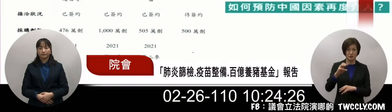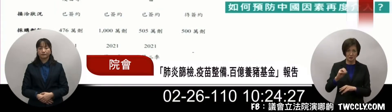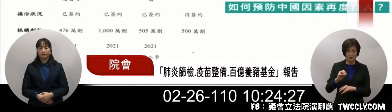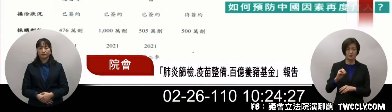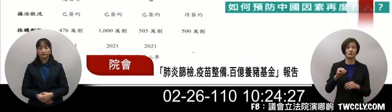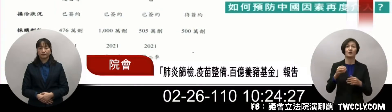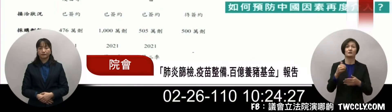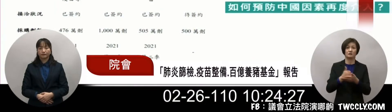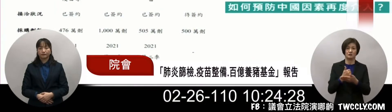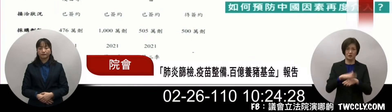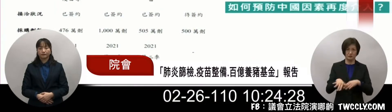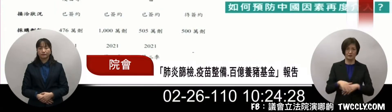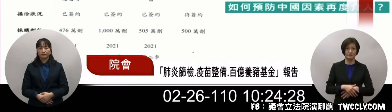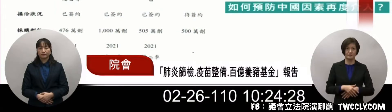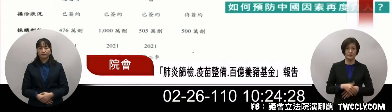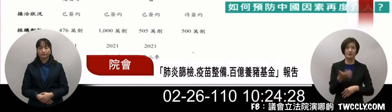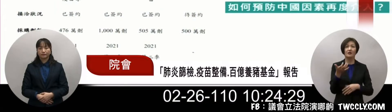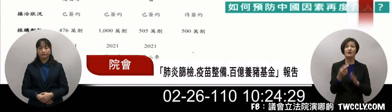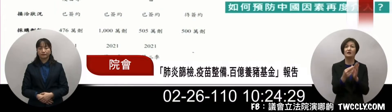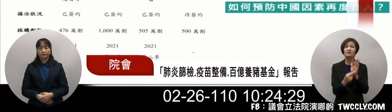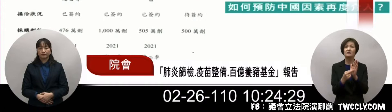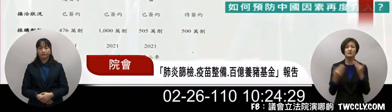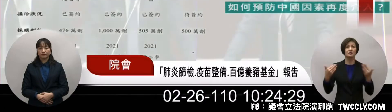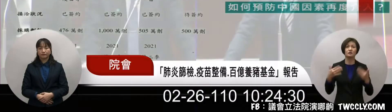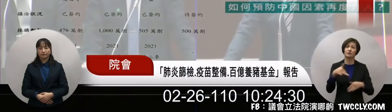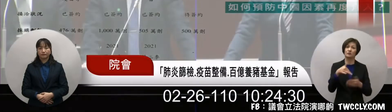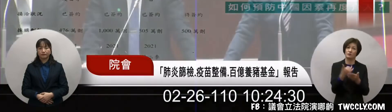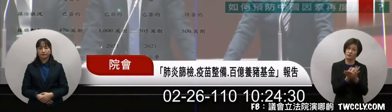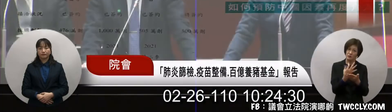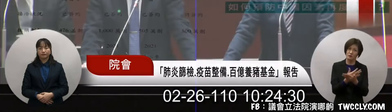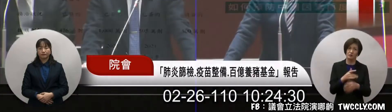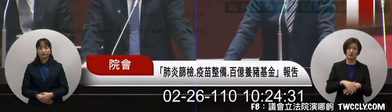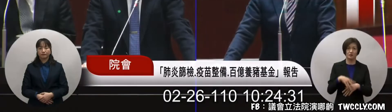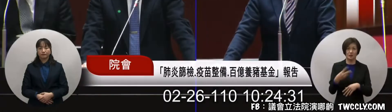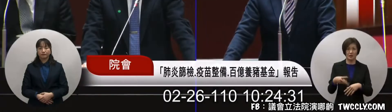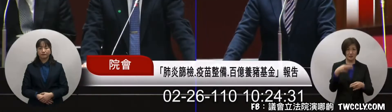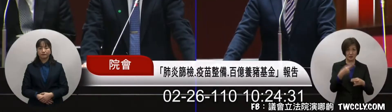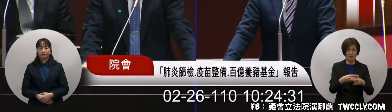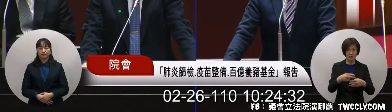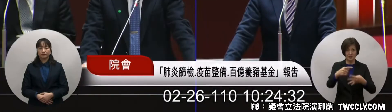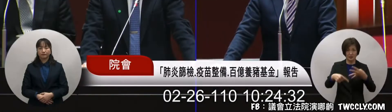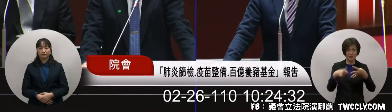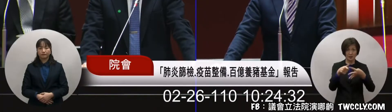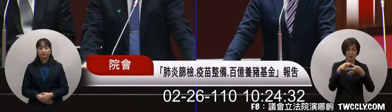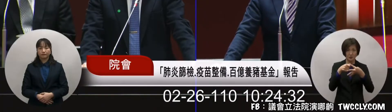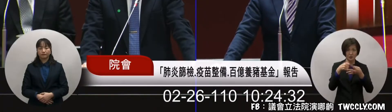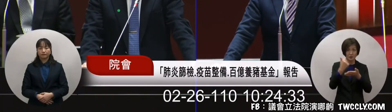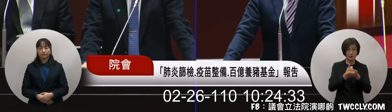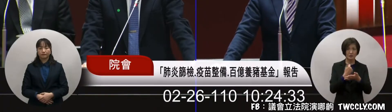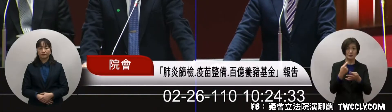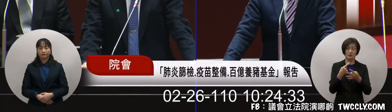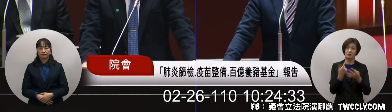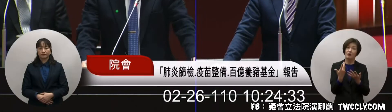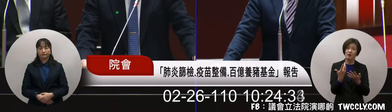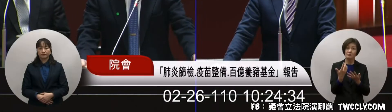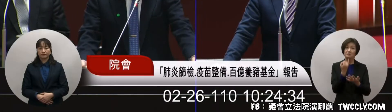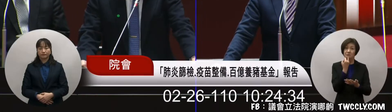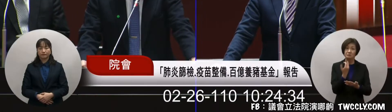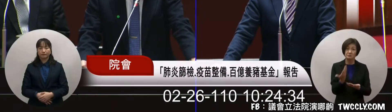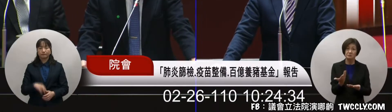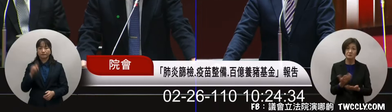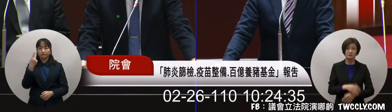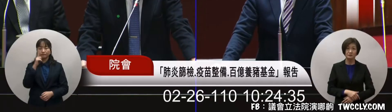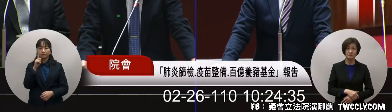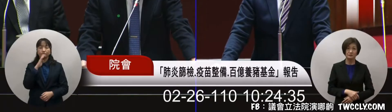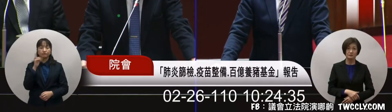达。当然刚才您是没有办法说出一个准确的时间，那何以我们还可以有信心知道第一季可以拥有这些疫苗？为什么？ 因为